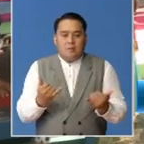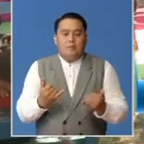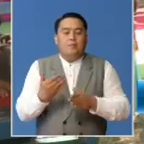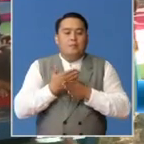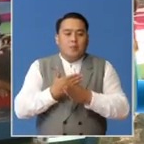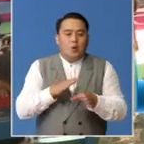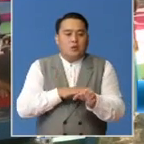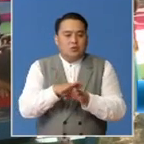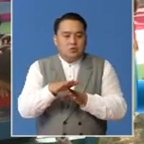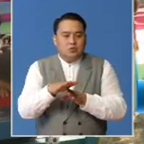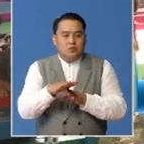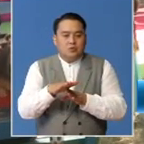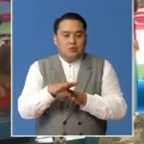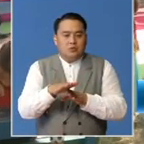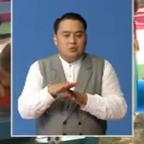для